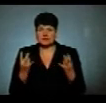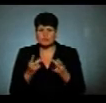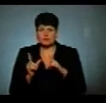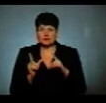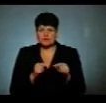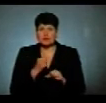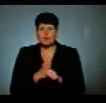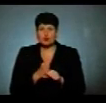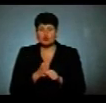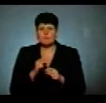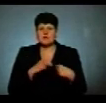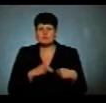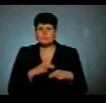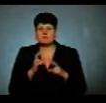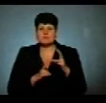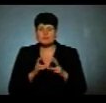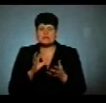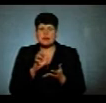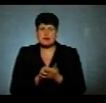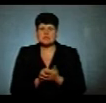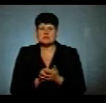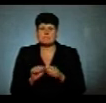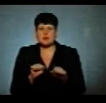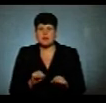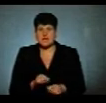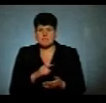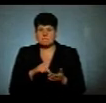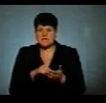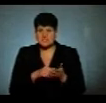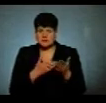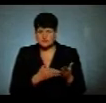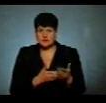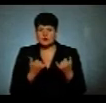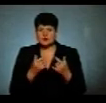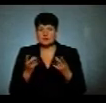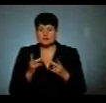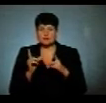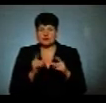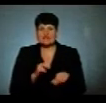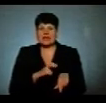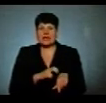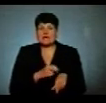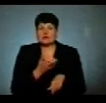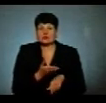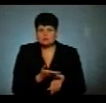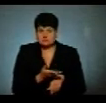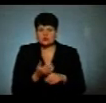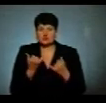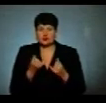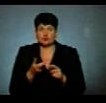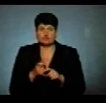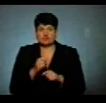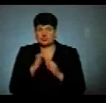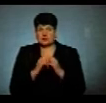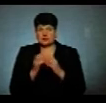роботу працівнику підприємства, які займаються прибиранням міста. Сьогодні треба доїхати на роботу лікарю. Сьогодні дуже часто